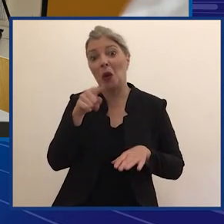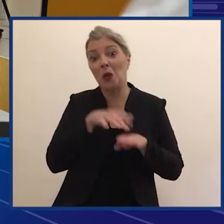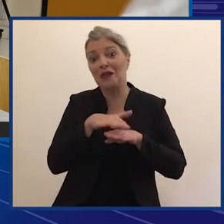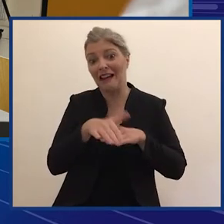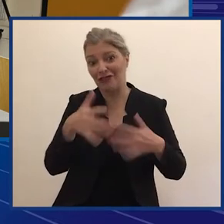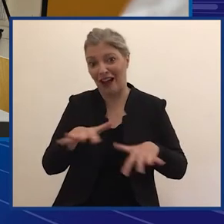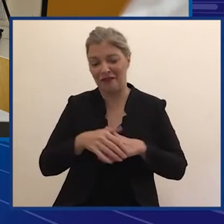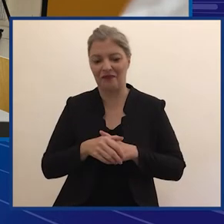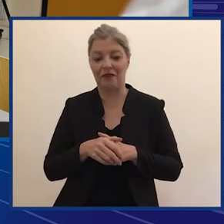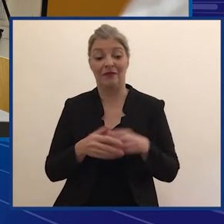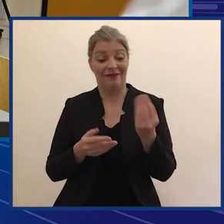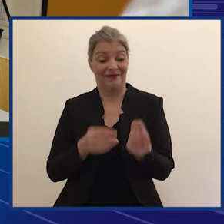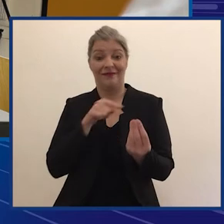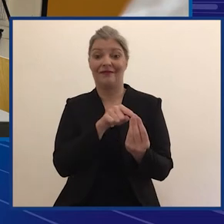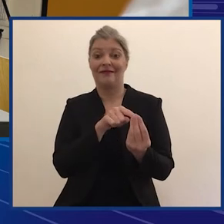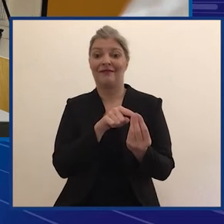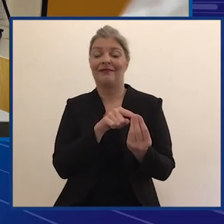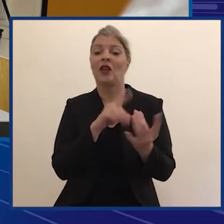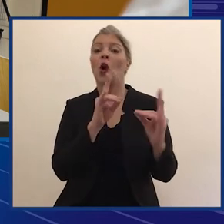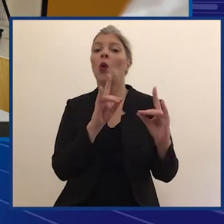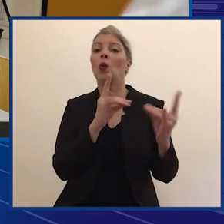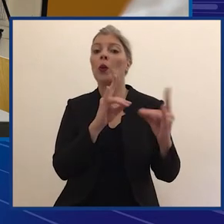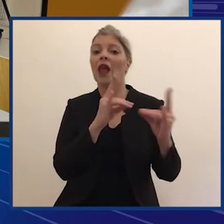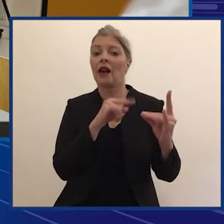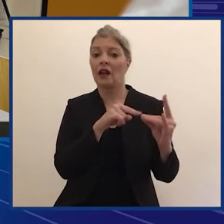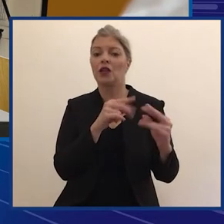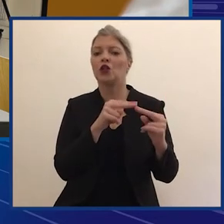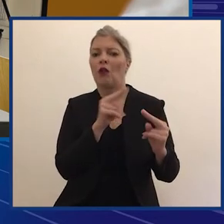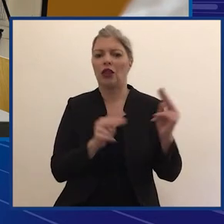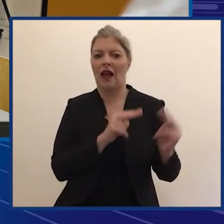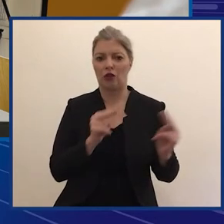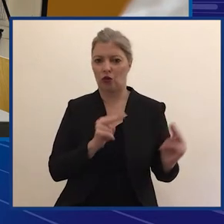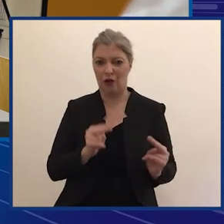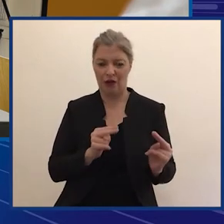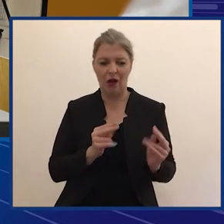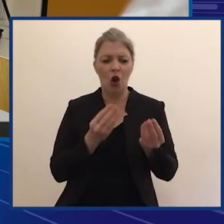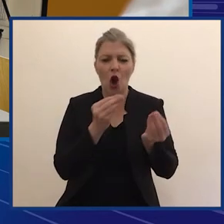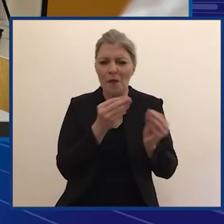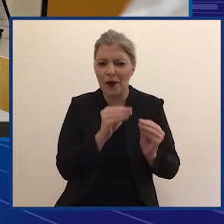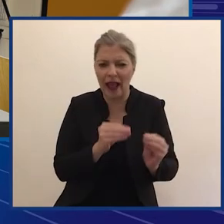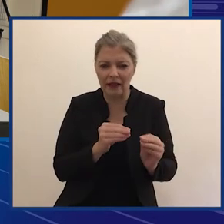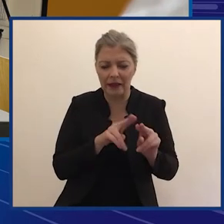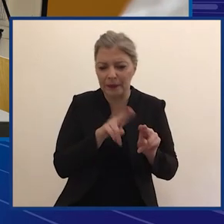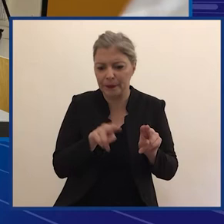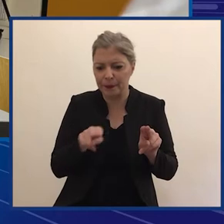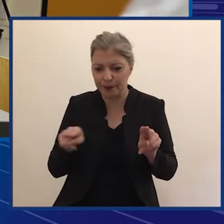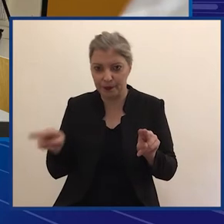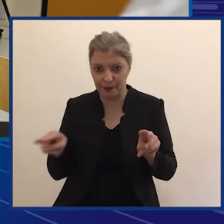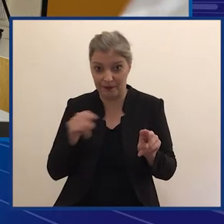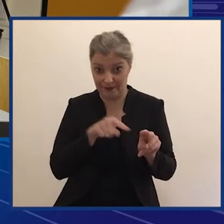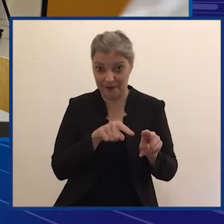questo video. Questo oggetto è un router smontato, quindi sono i componenti di un router